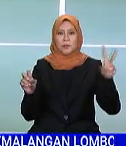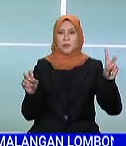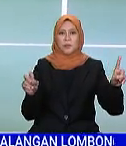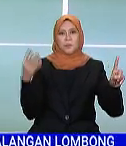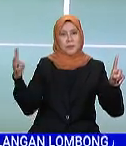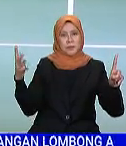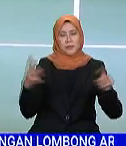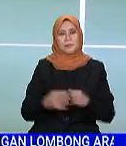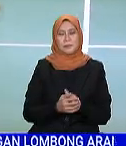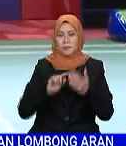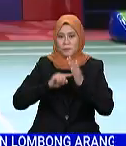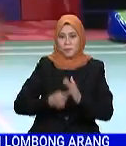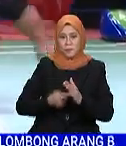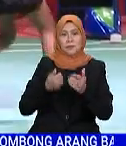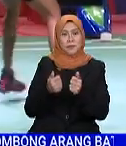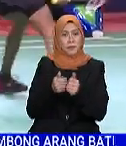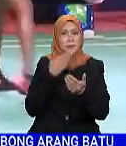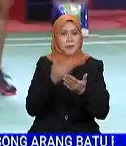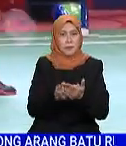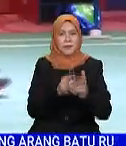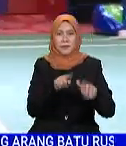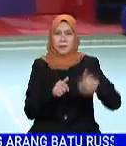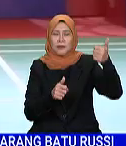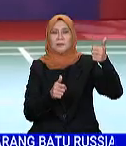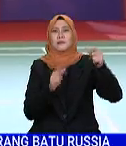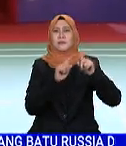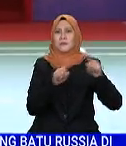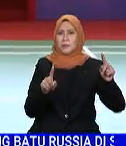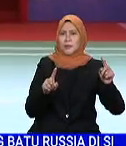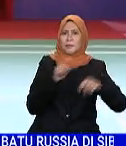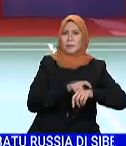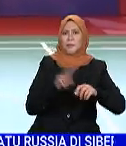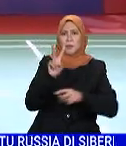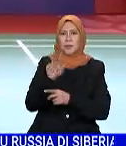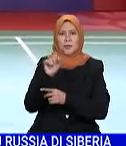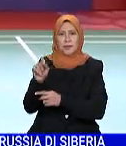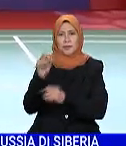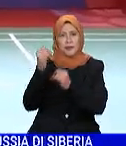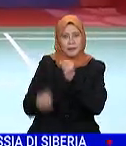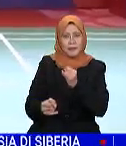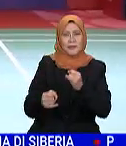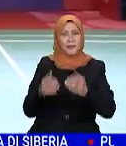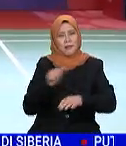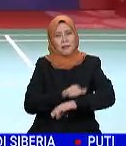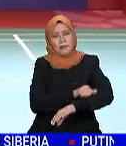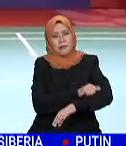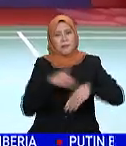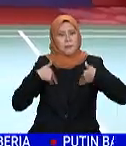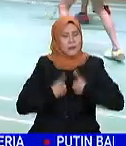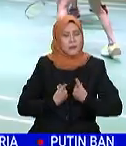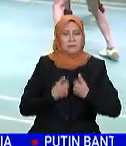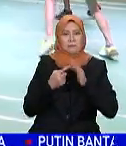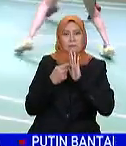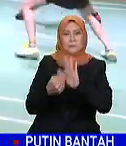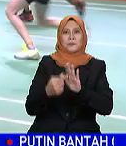21-14. Bermula dengan baik, Pelitina menang selesa, namun ketika dua set terakhir, kepedatan mula terpancar